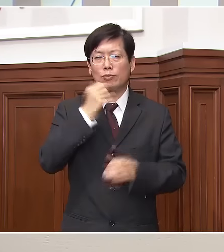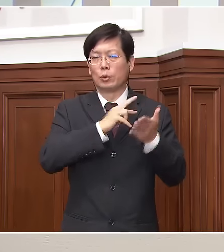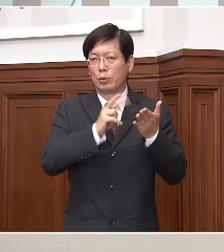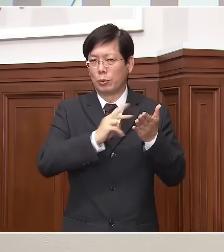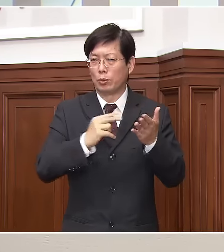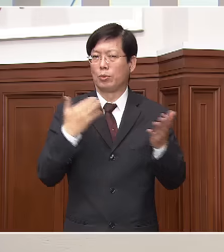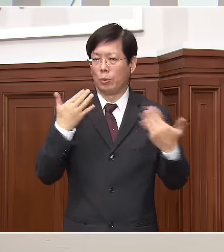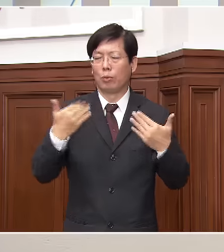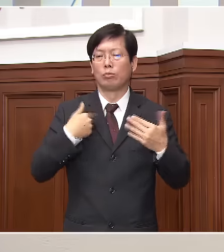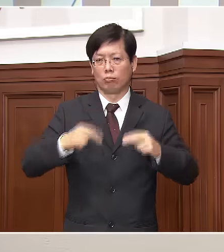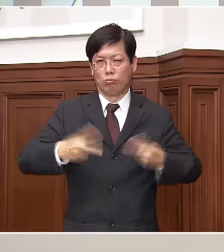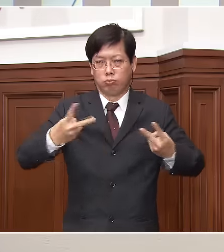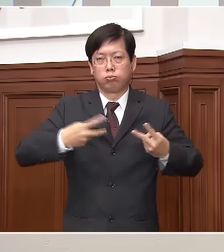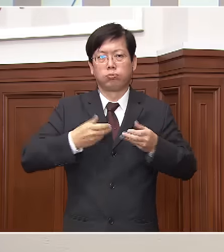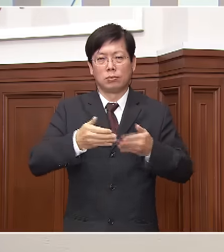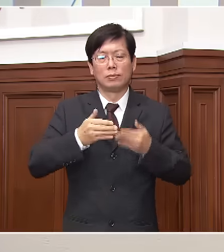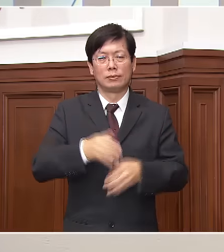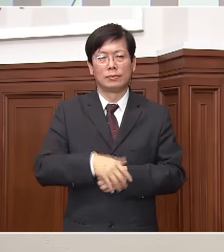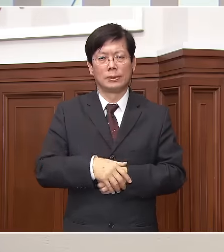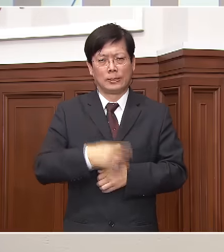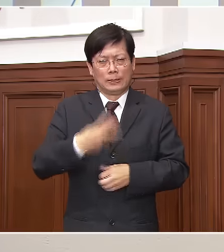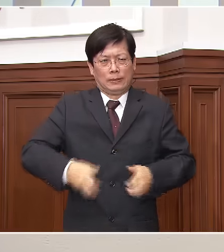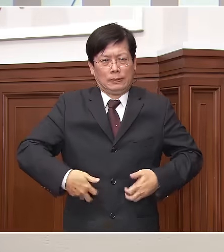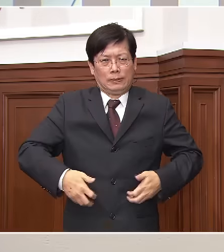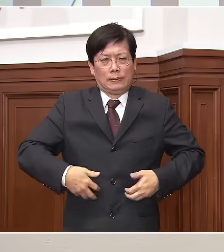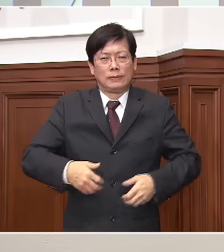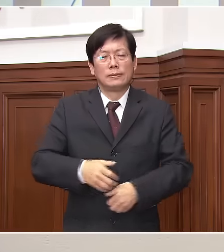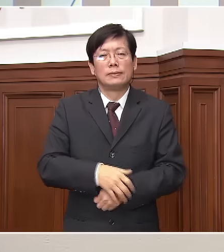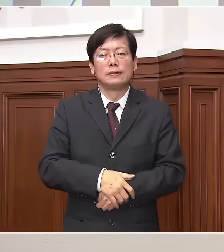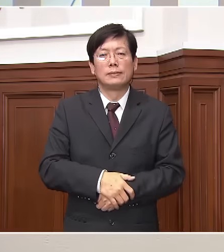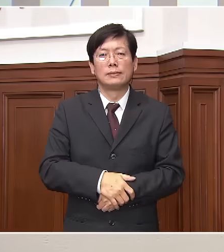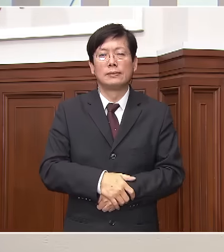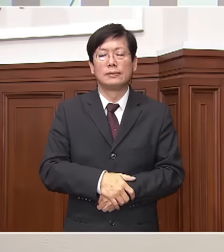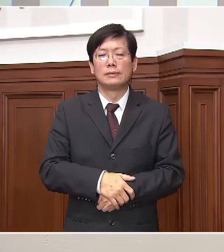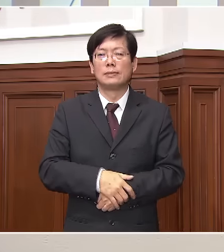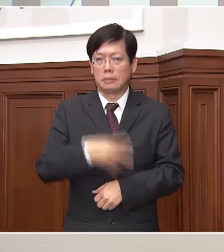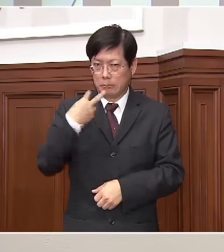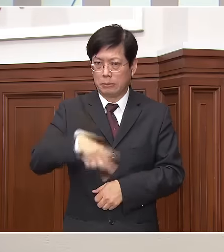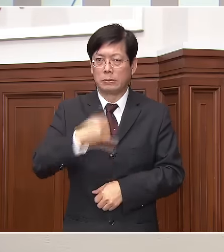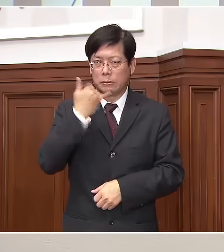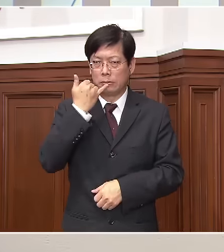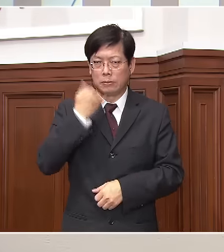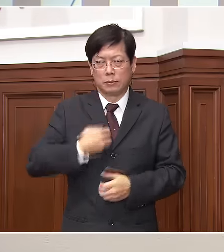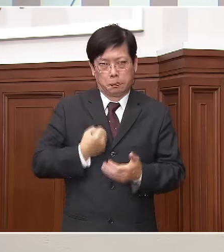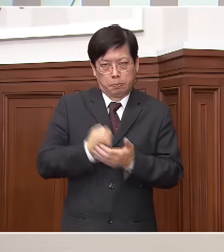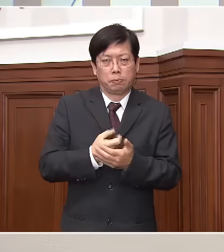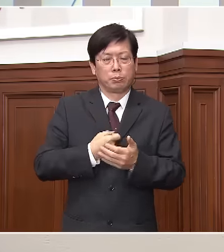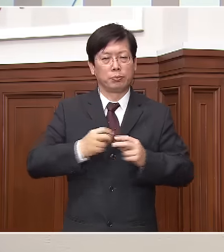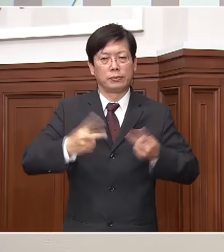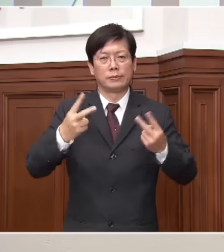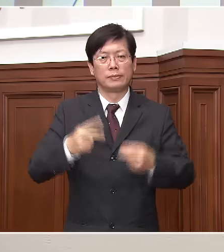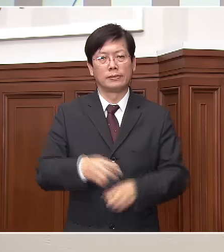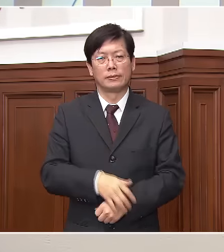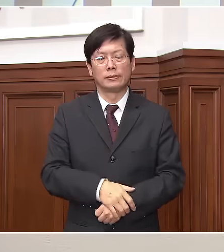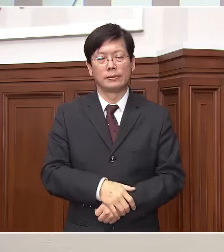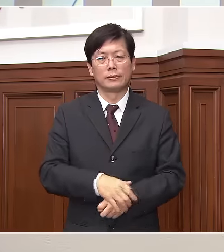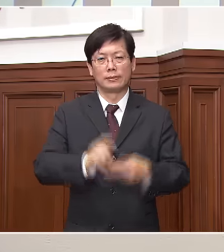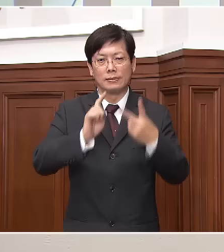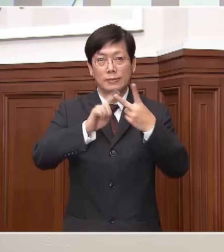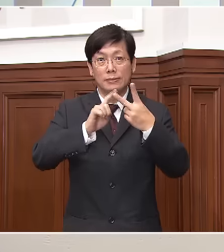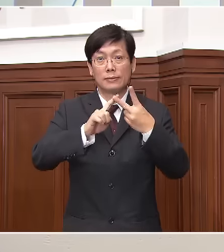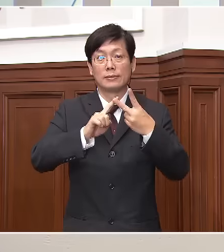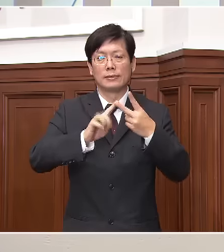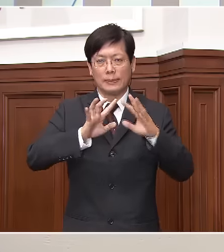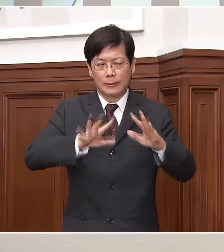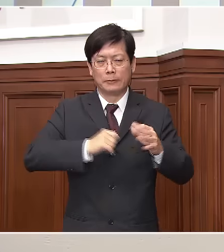到改革的重要性跟急迫性，同时也加强了我们改革的决心。第二，是要